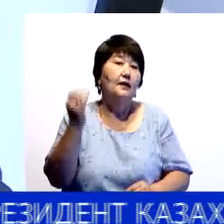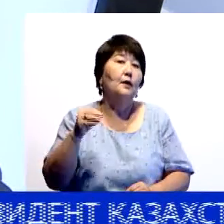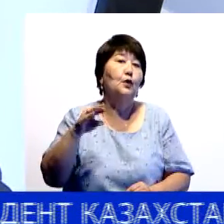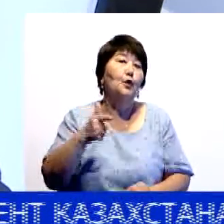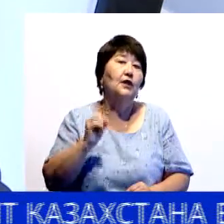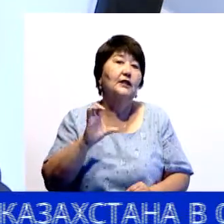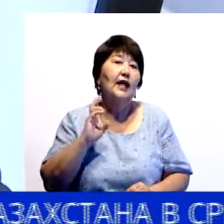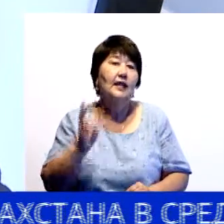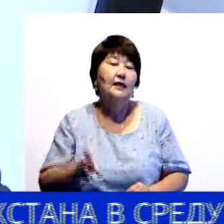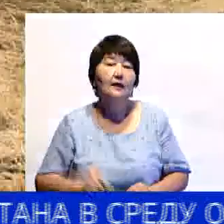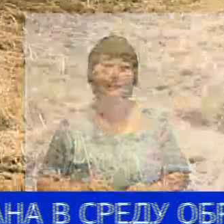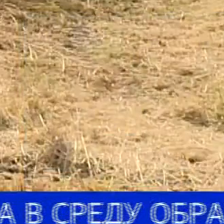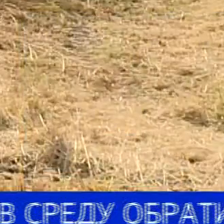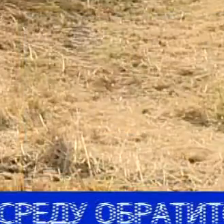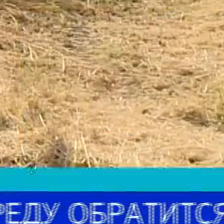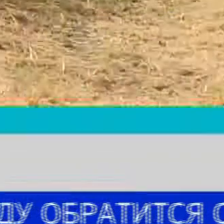«Тугускен».